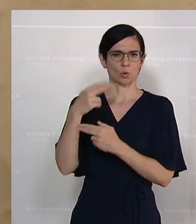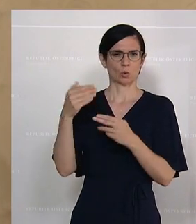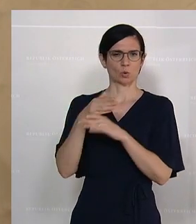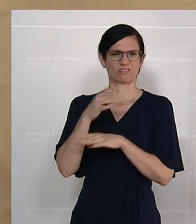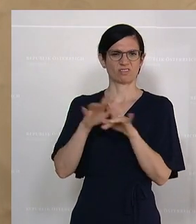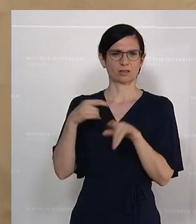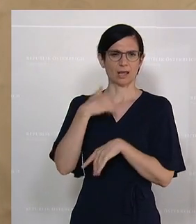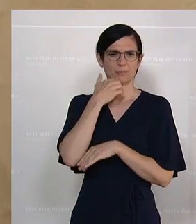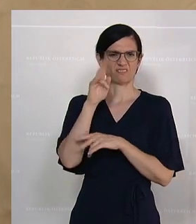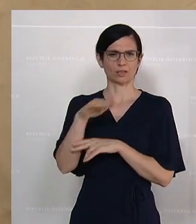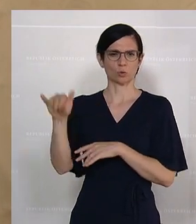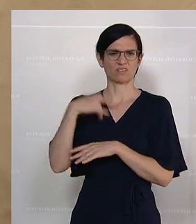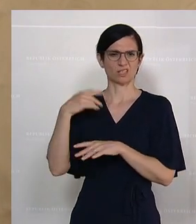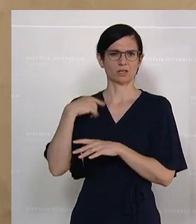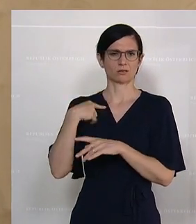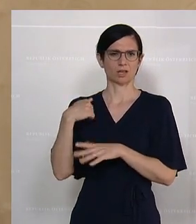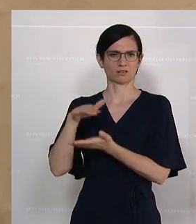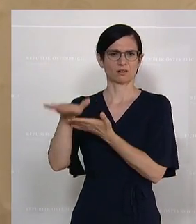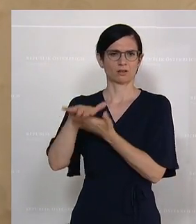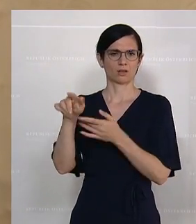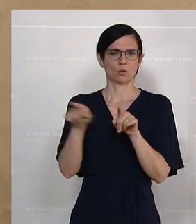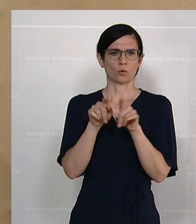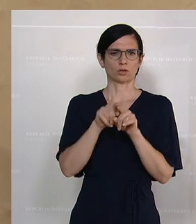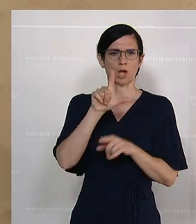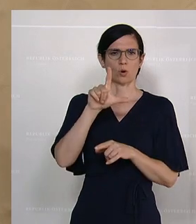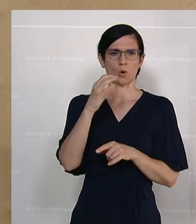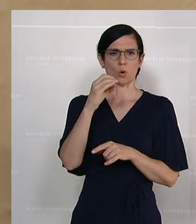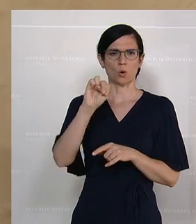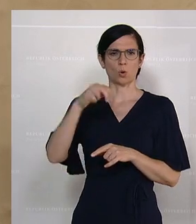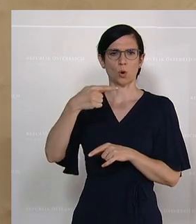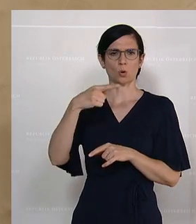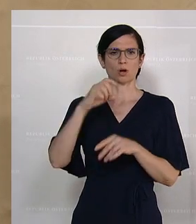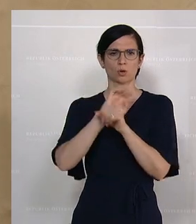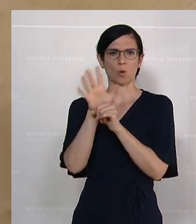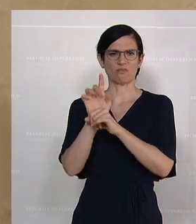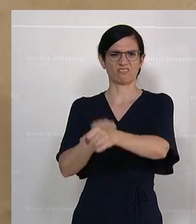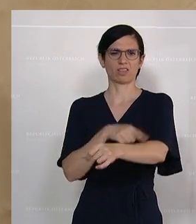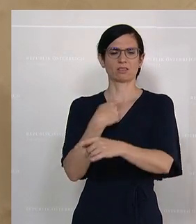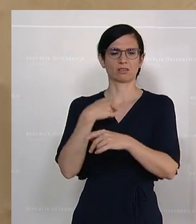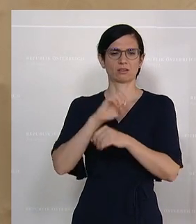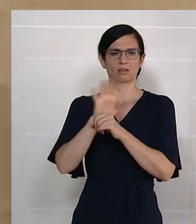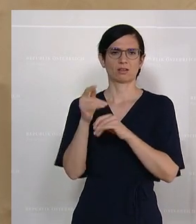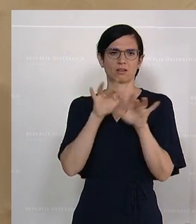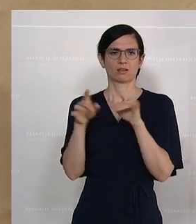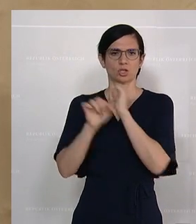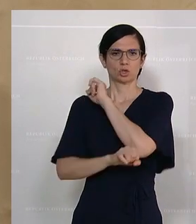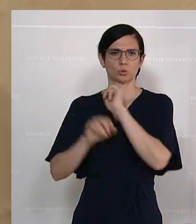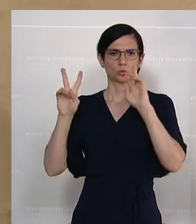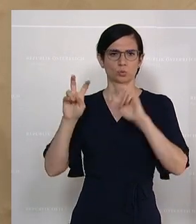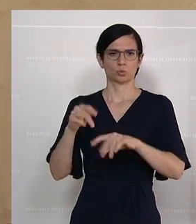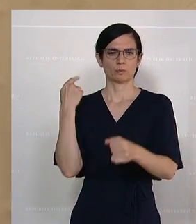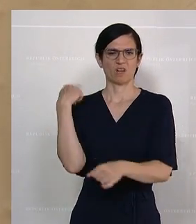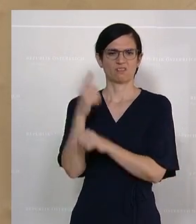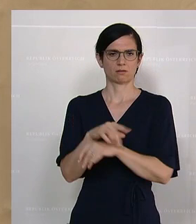landsteiner privatuniversität geschmissen und eine studie für long beach zu bestehen und wenn man sich das anschaut wie sie generell umgehen